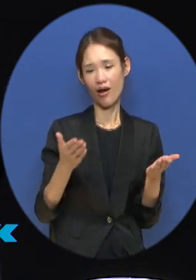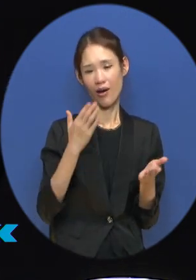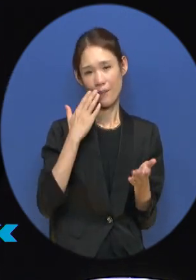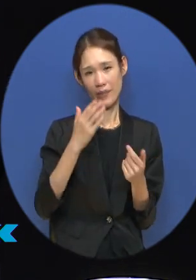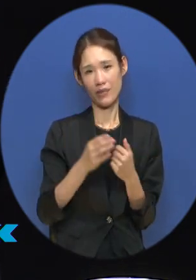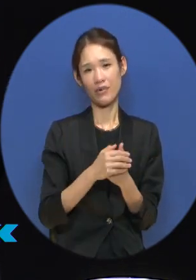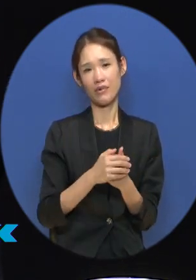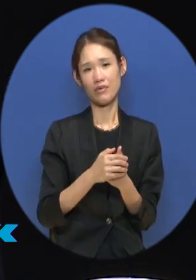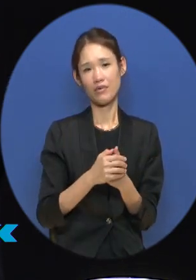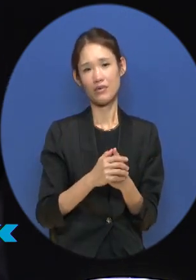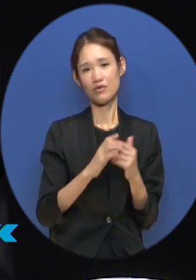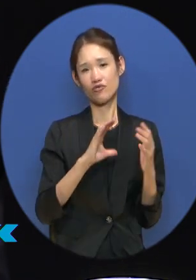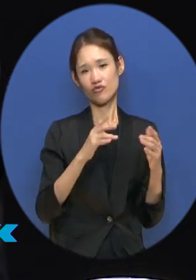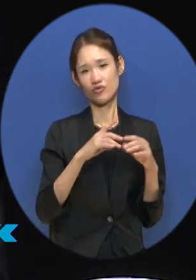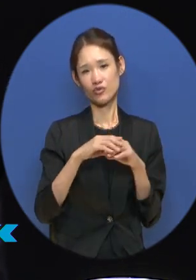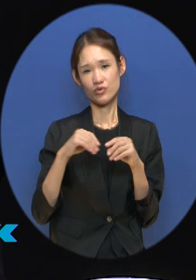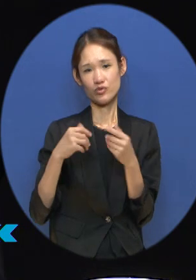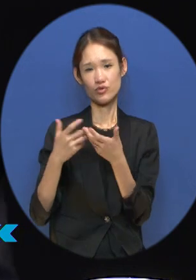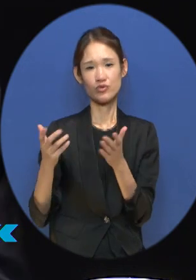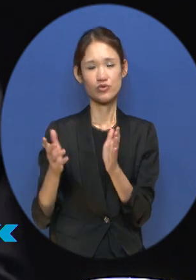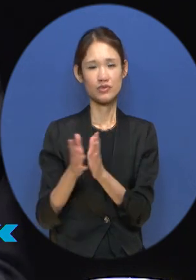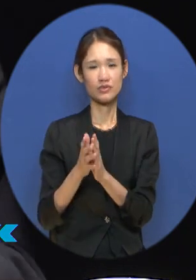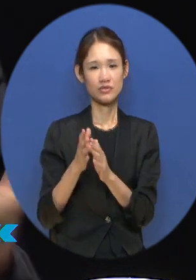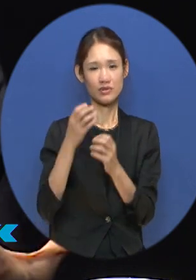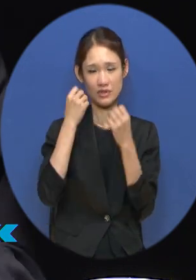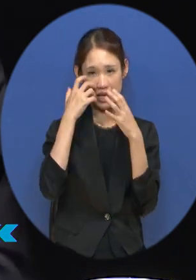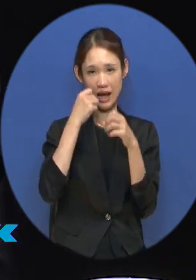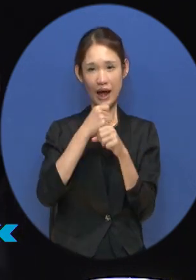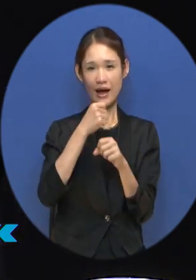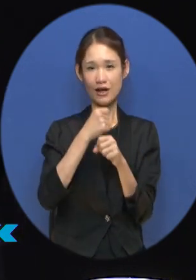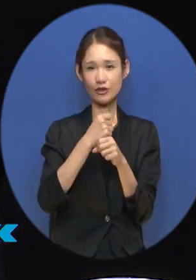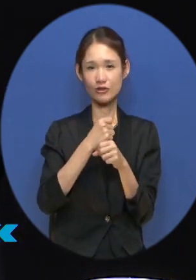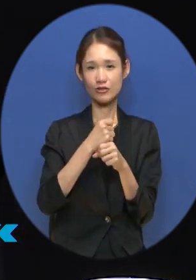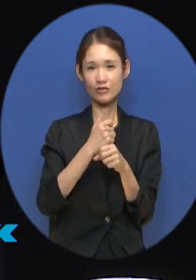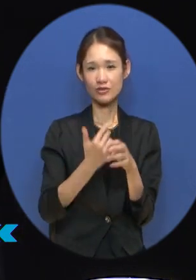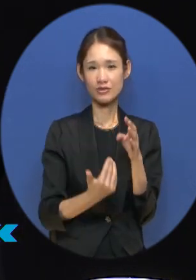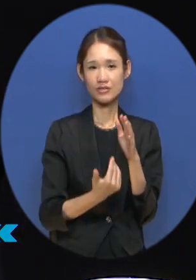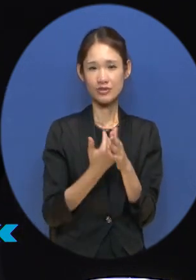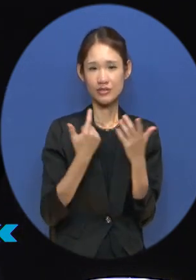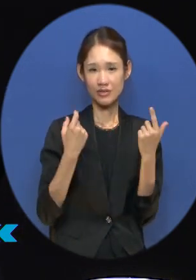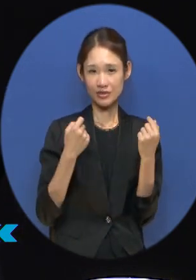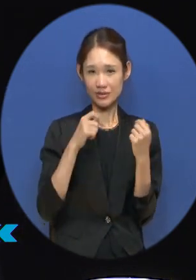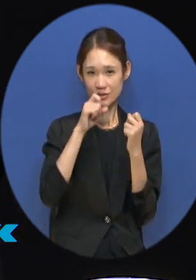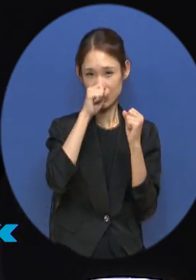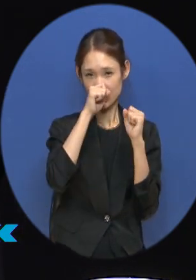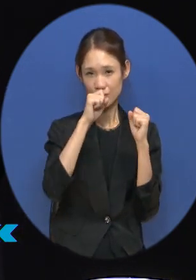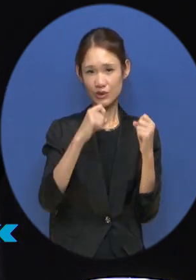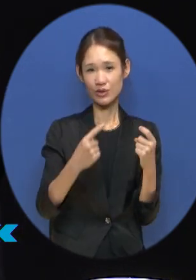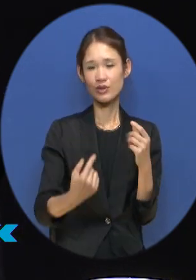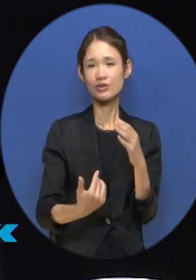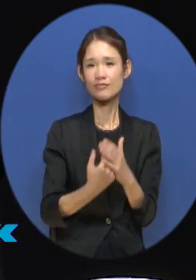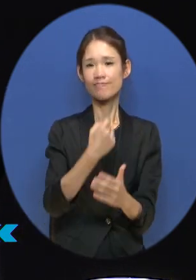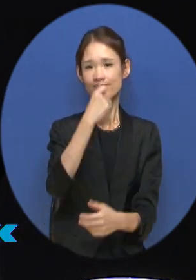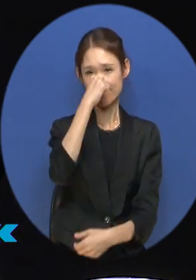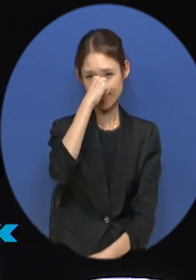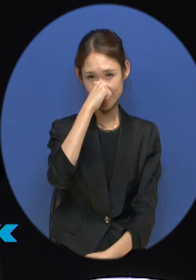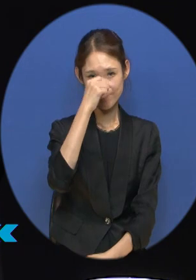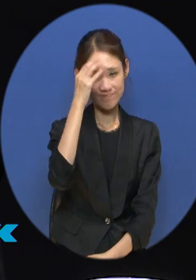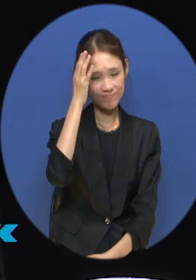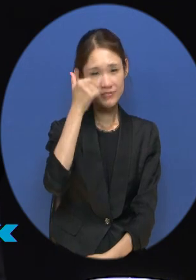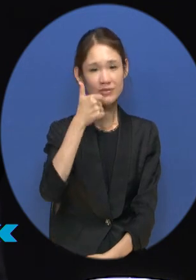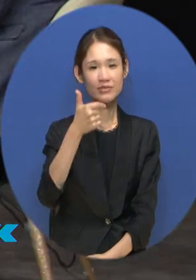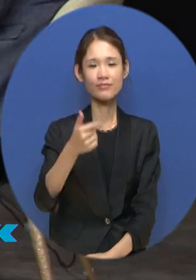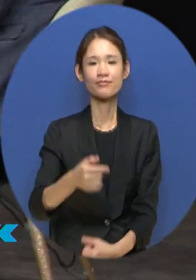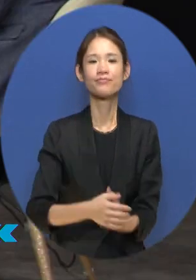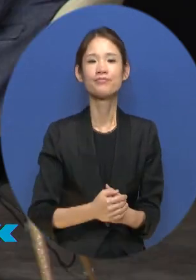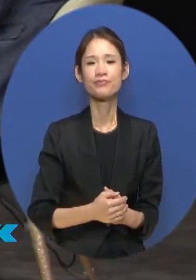또 국부도 유출하는, 국부도 이렇게 좀 많이 만들어내는 그런 그 좋은 계기가 되었으면 좋겠습니다. 그러니까 이제